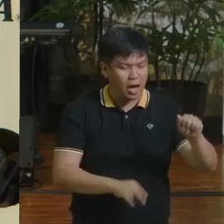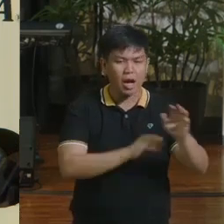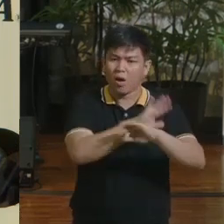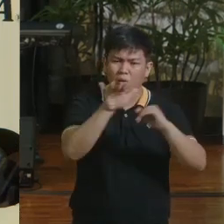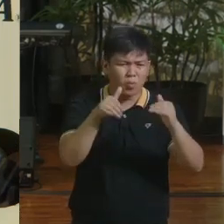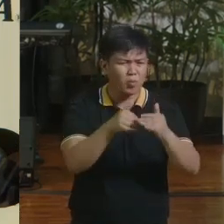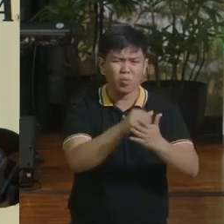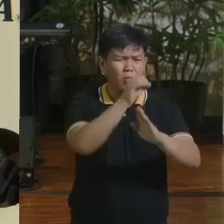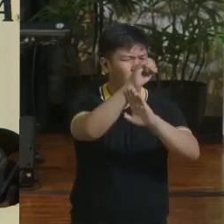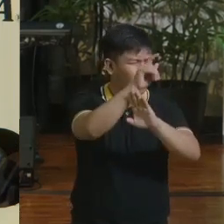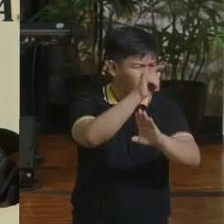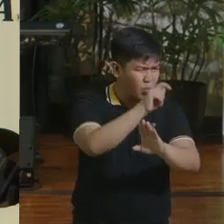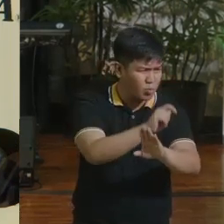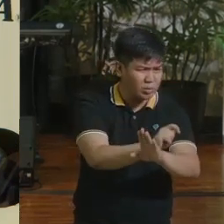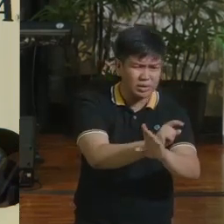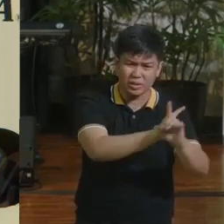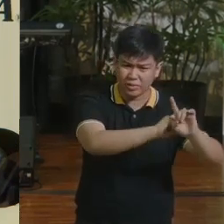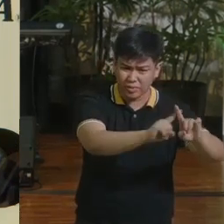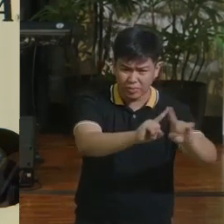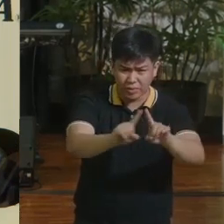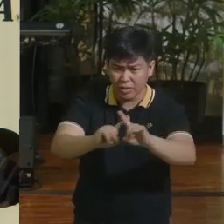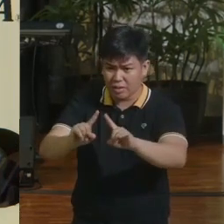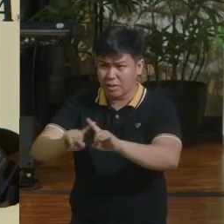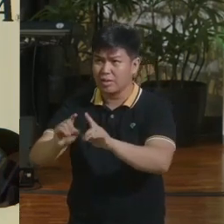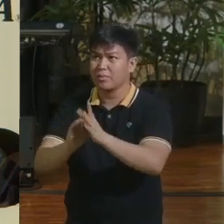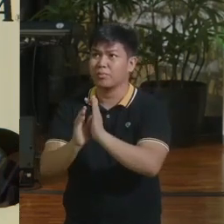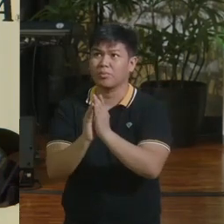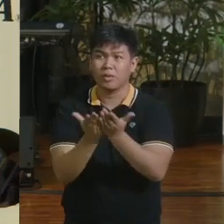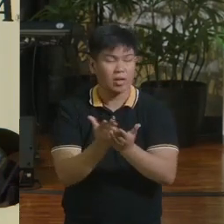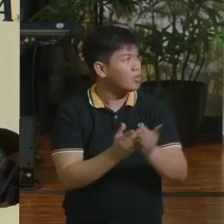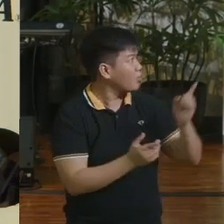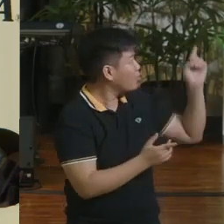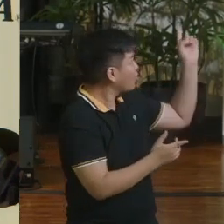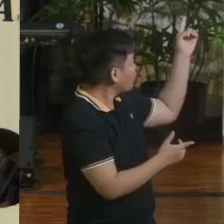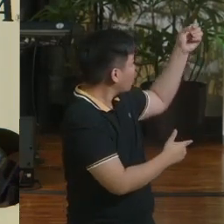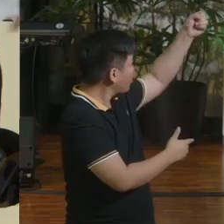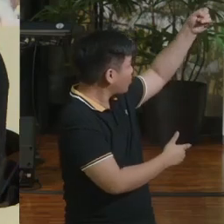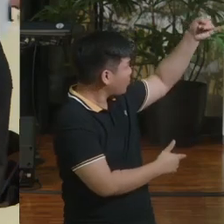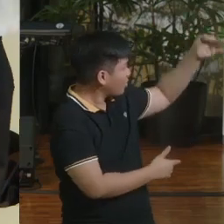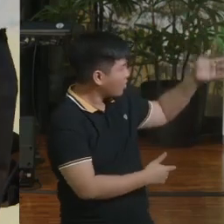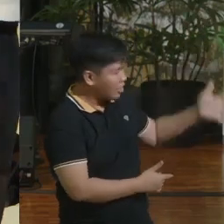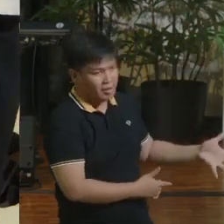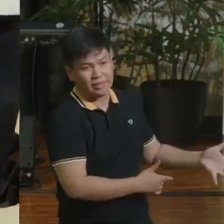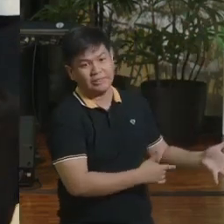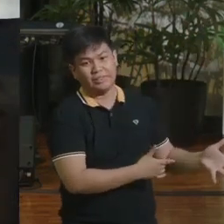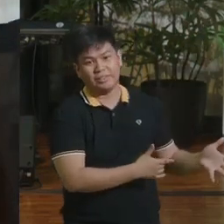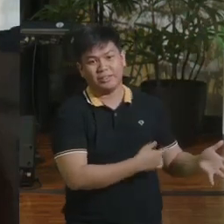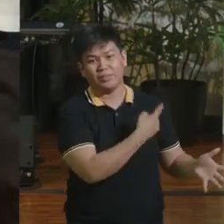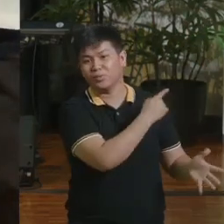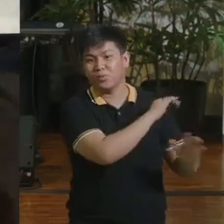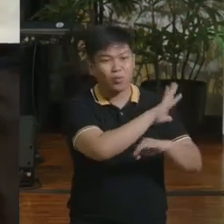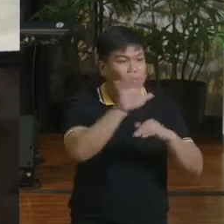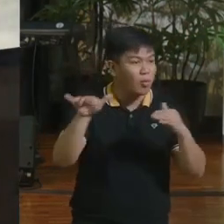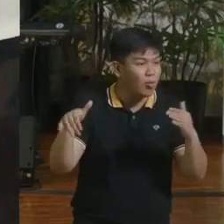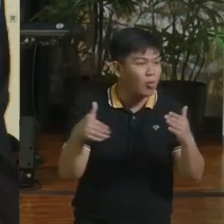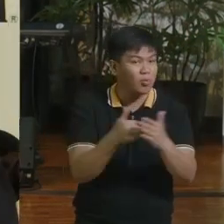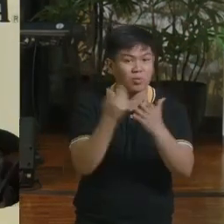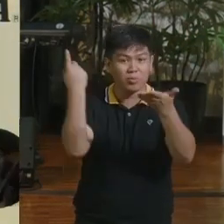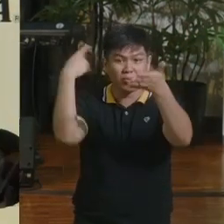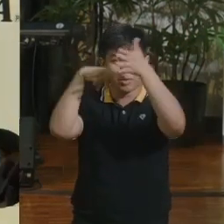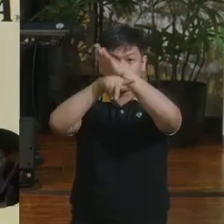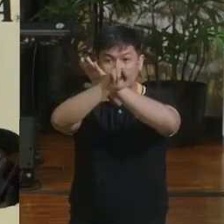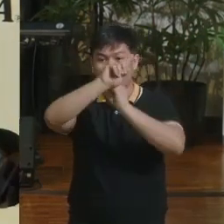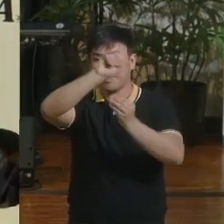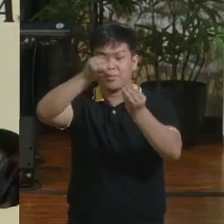sa Zechariah 12:10, yung sinabi sa Daniel 7:13 and 14 about the Son of